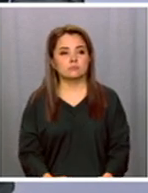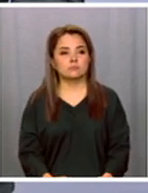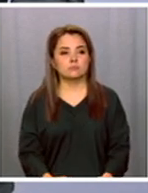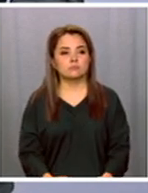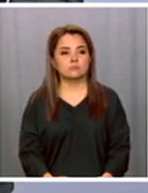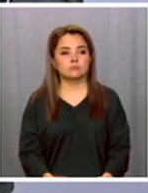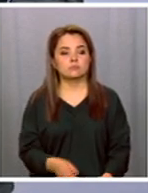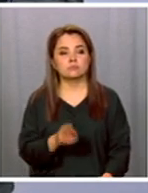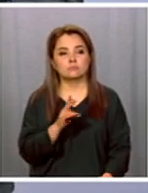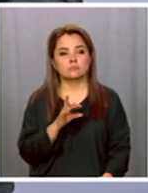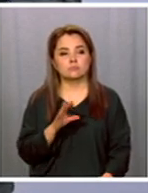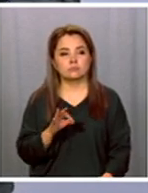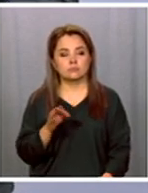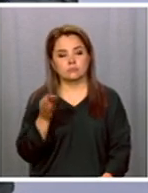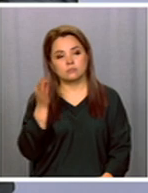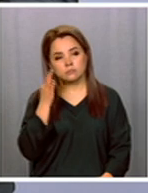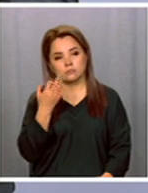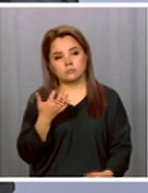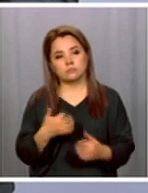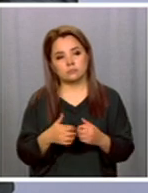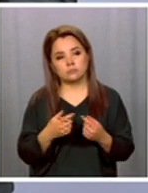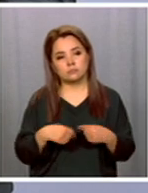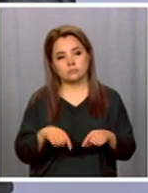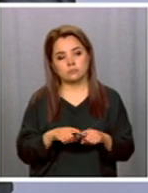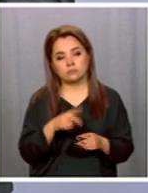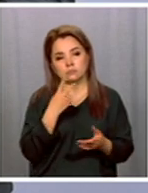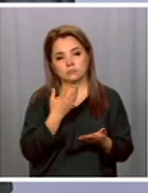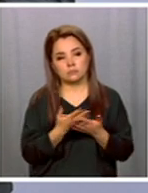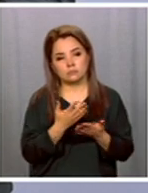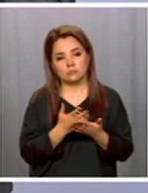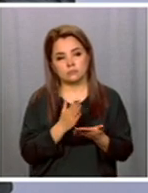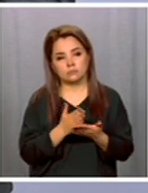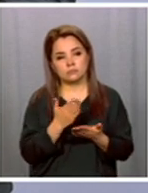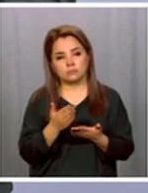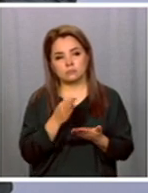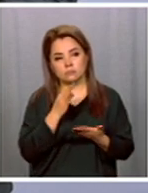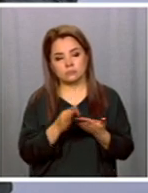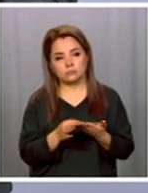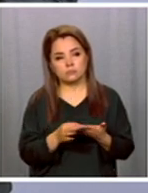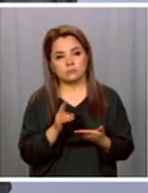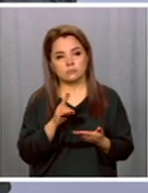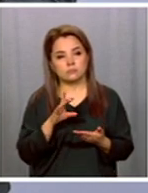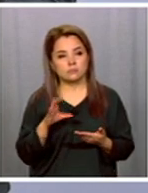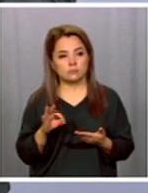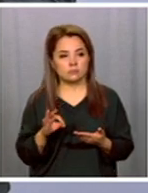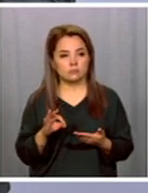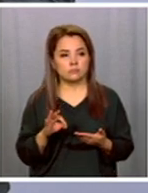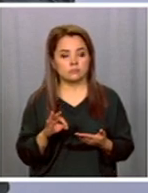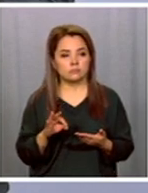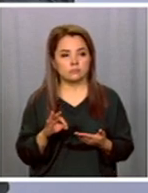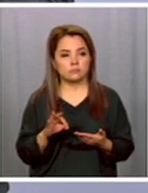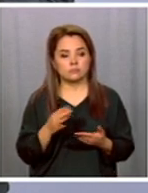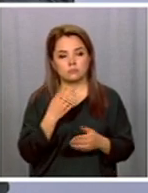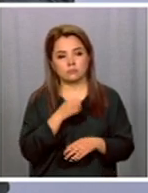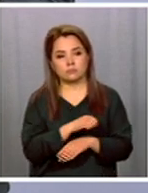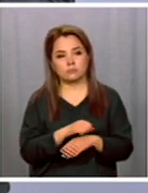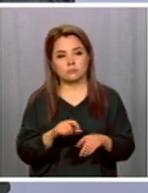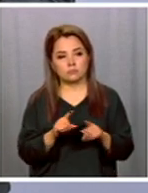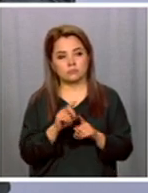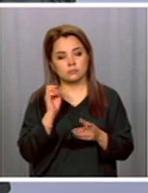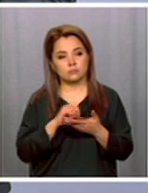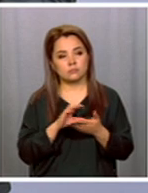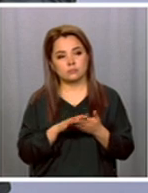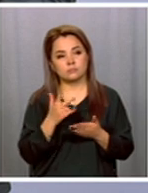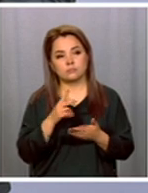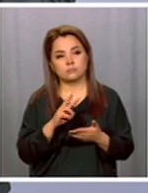Яғни КСРО мен Германия арасындағы көрсеткіштер. КСРО. Шекарадағы әскер саны 3